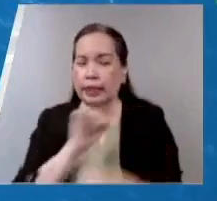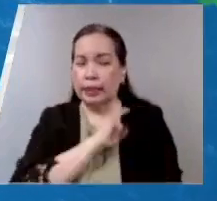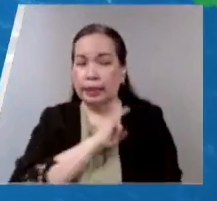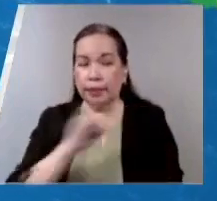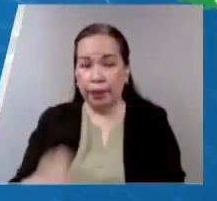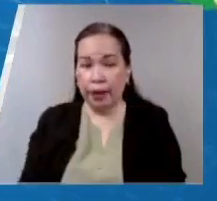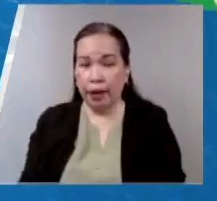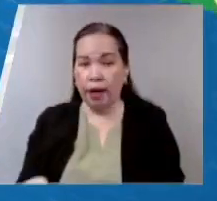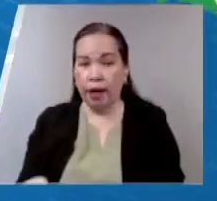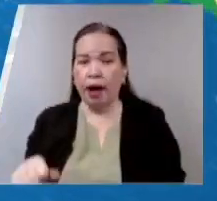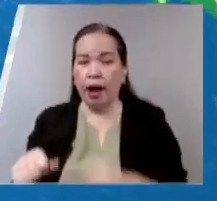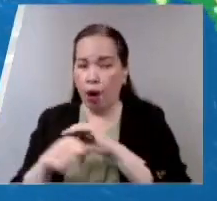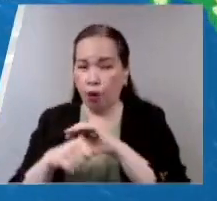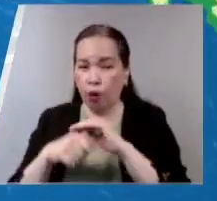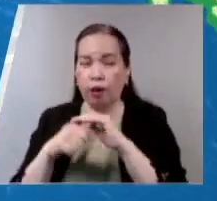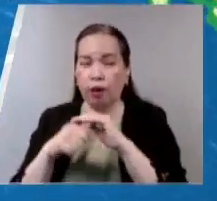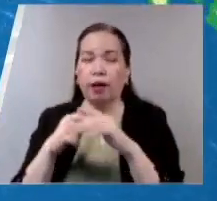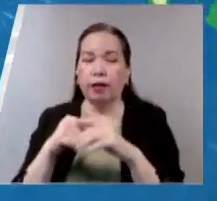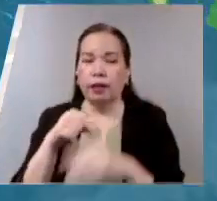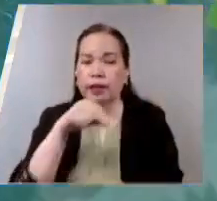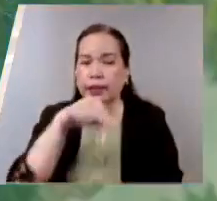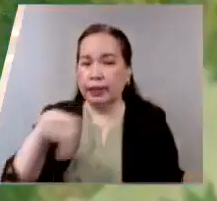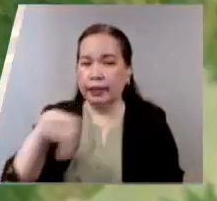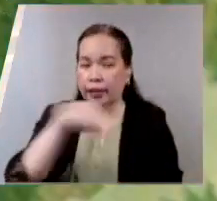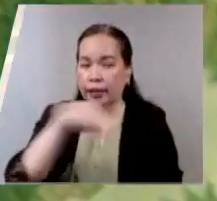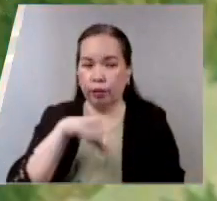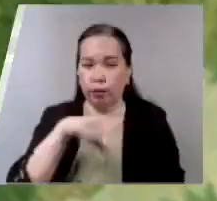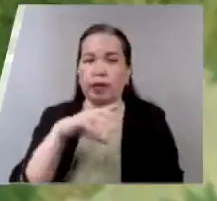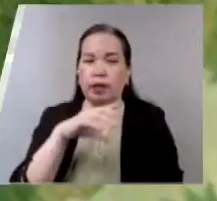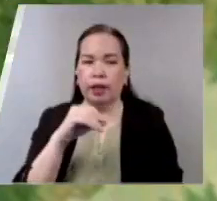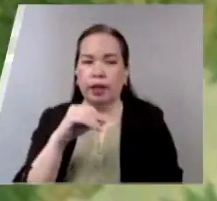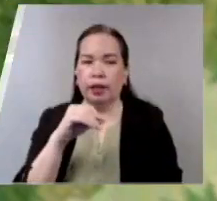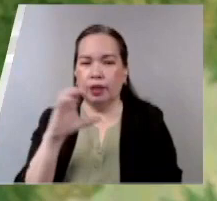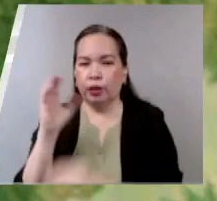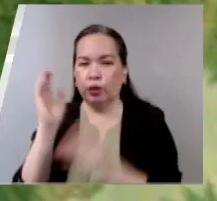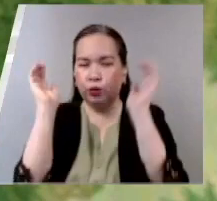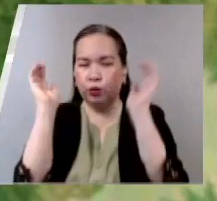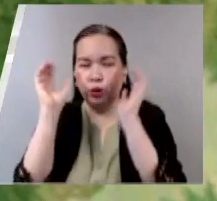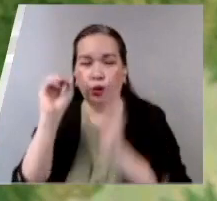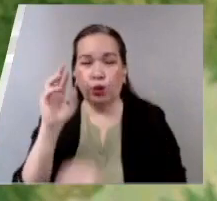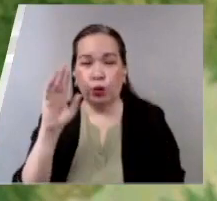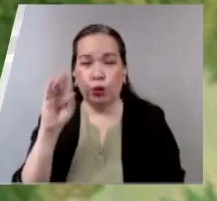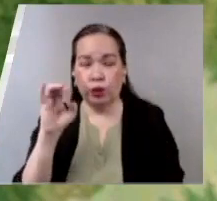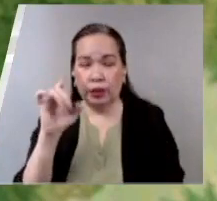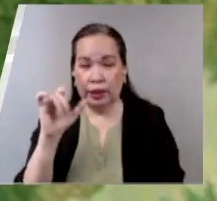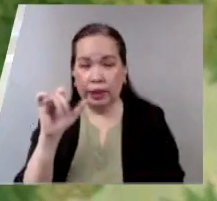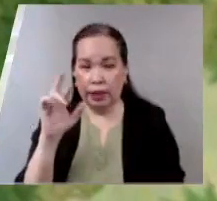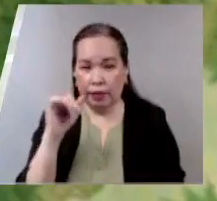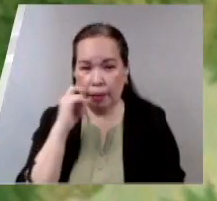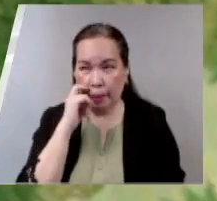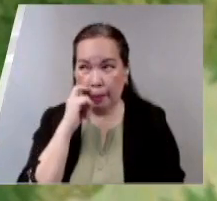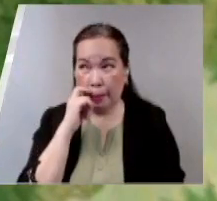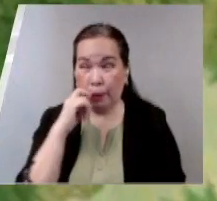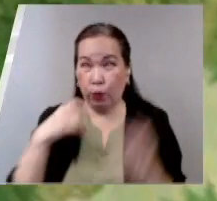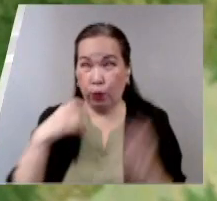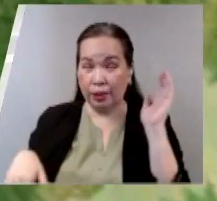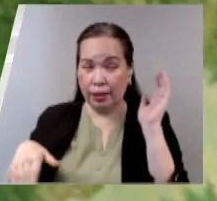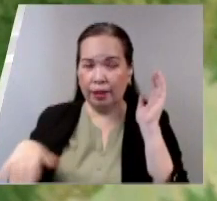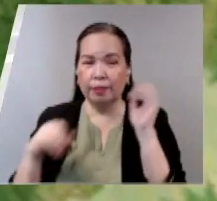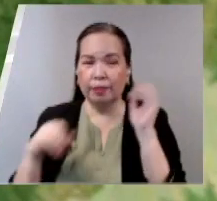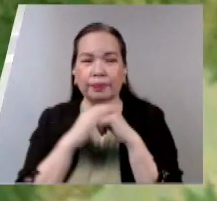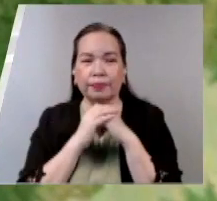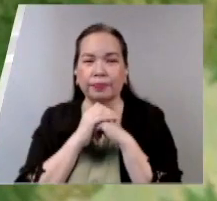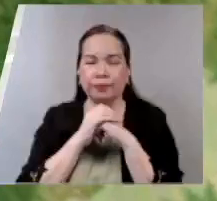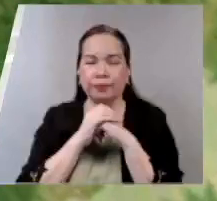Mindoro Provinces at Cordillera. Dito po sa Metro Manila, magiging mainit ulit bukas pero hindi inaalis ang